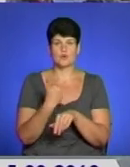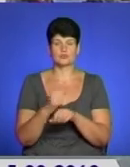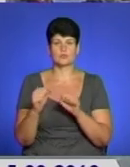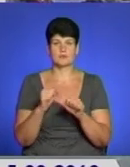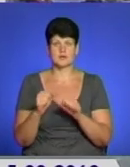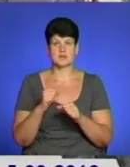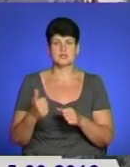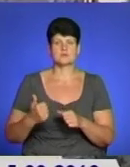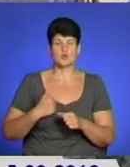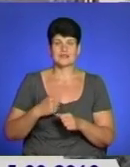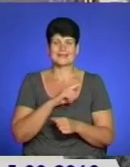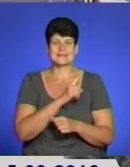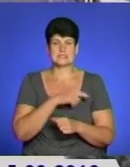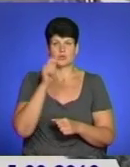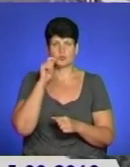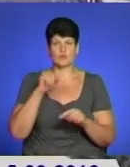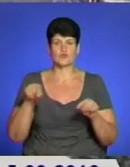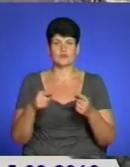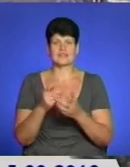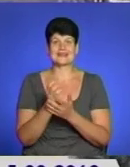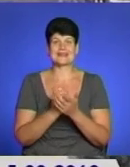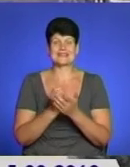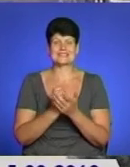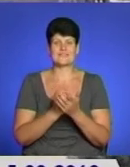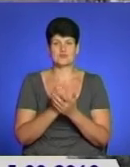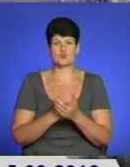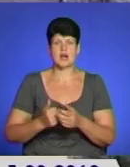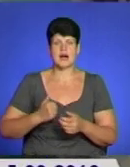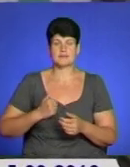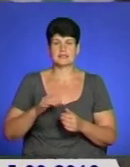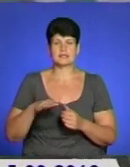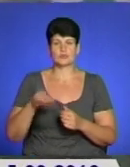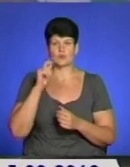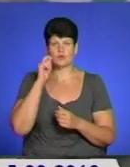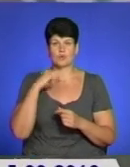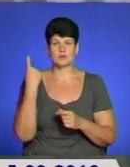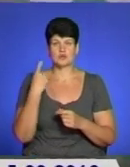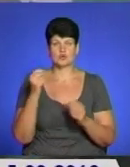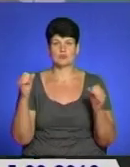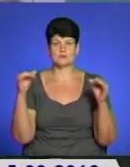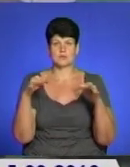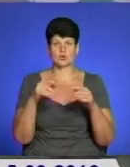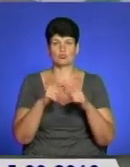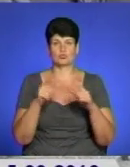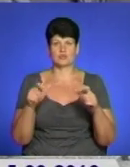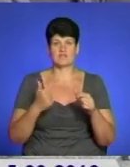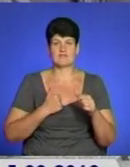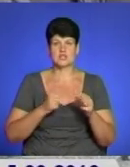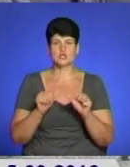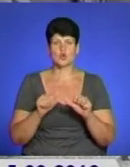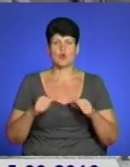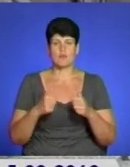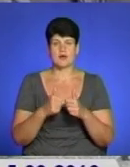Збройних сил України про відновлення резервістської армії на території України в обласному збірному пункті Тернопільського обласного військкомату